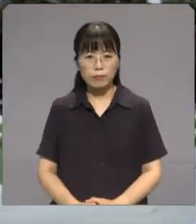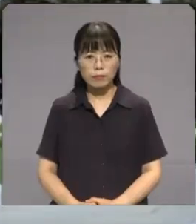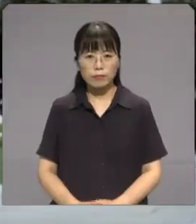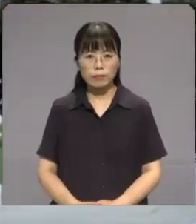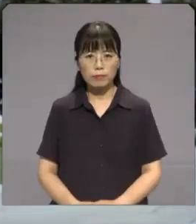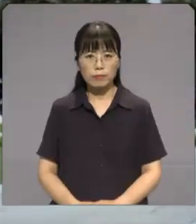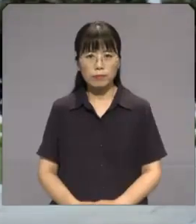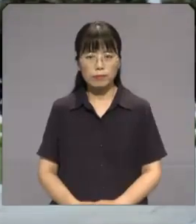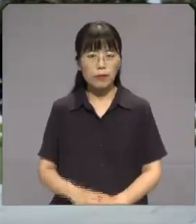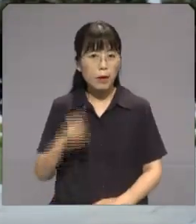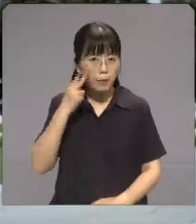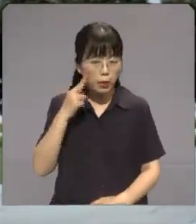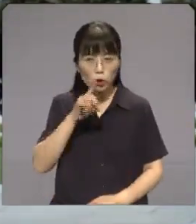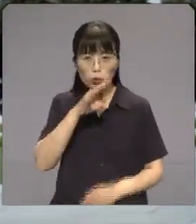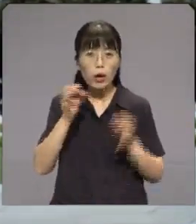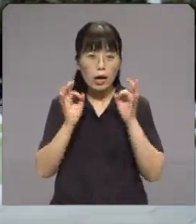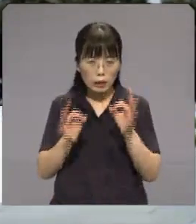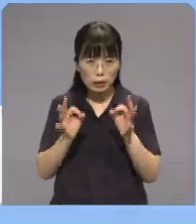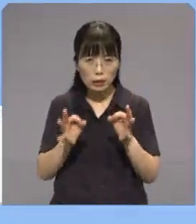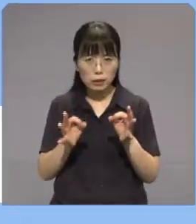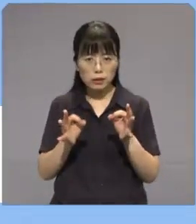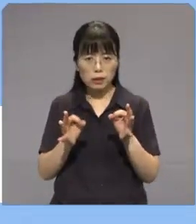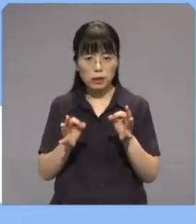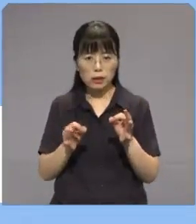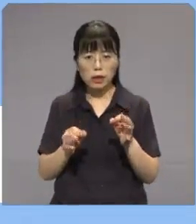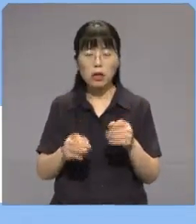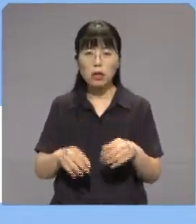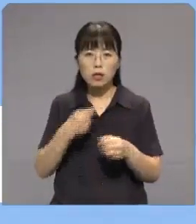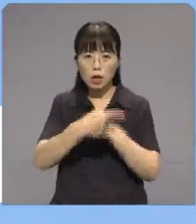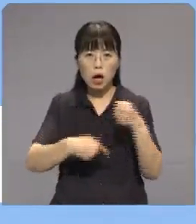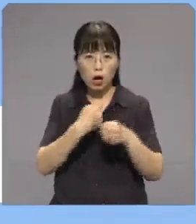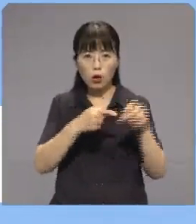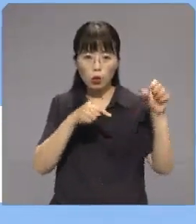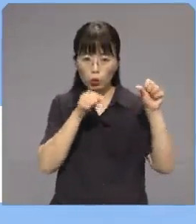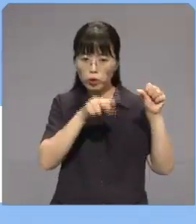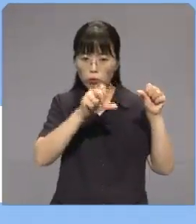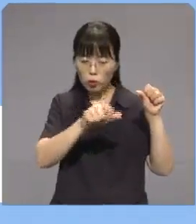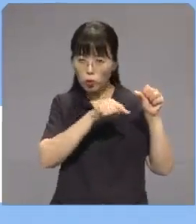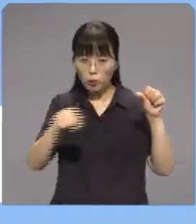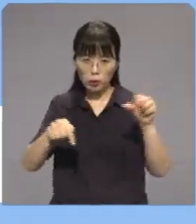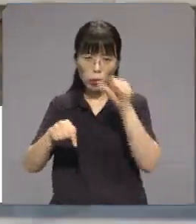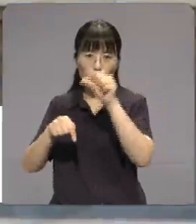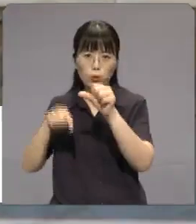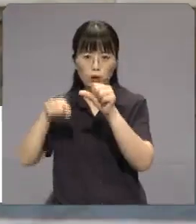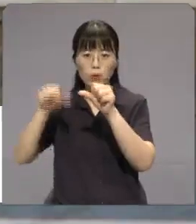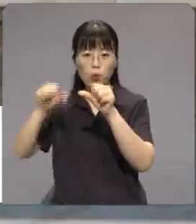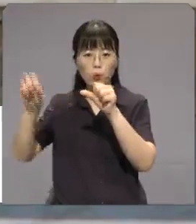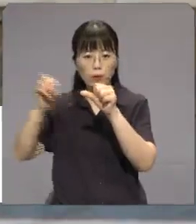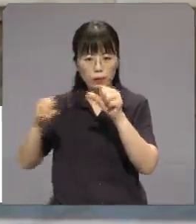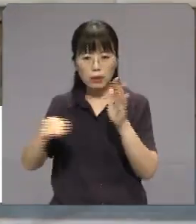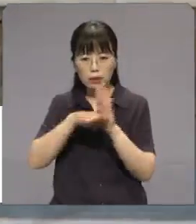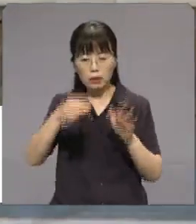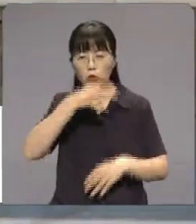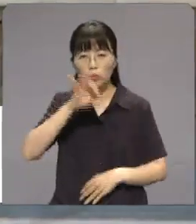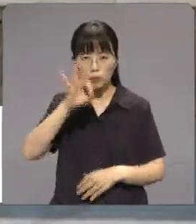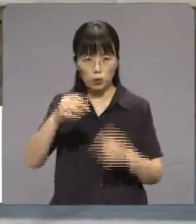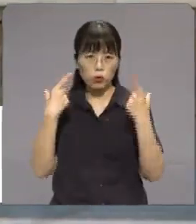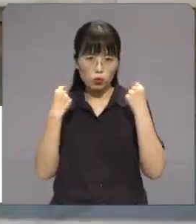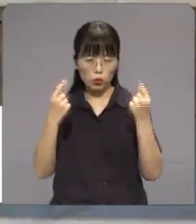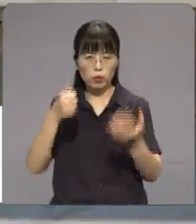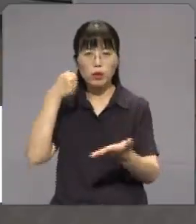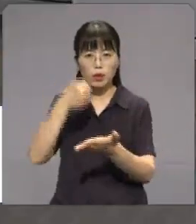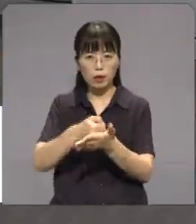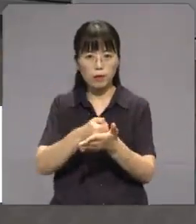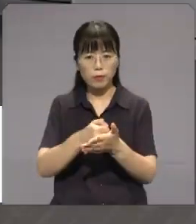기자입니다 미국 중앙은행 연방 준비 제도가 연 5.25% 5.5% 있 기준 금리를 유지하기로